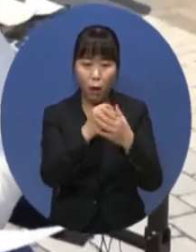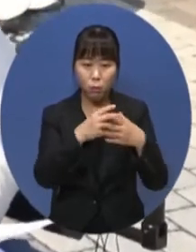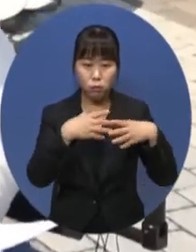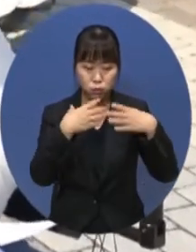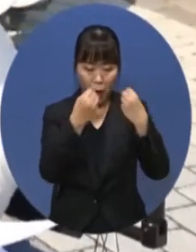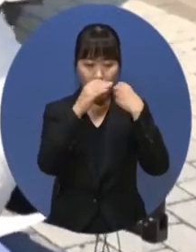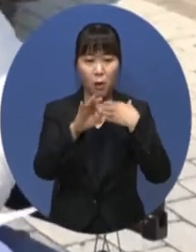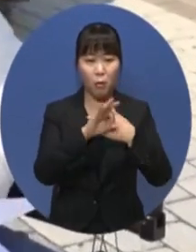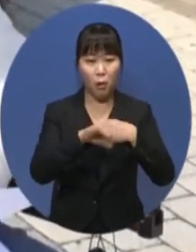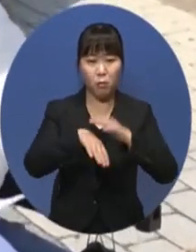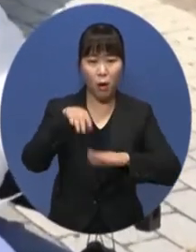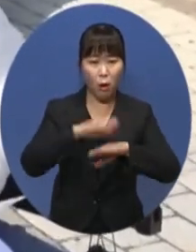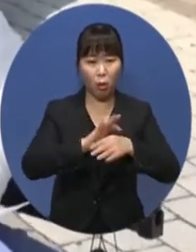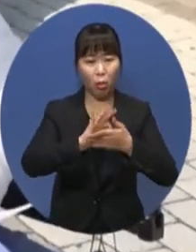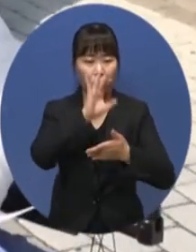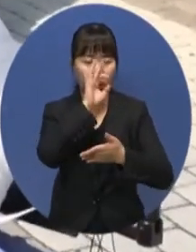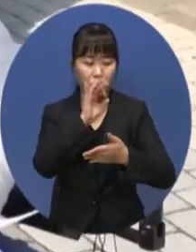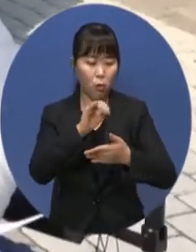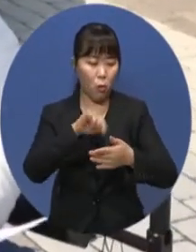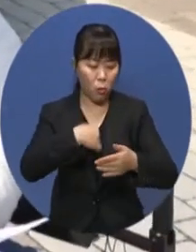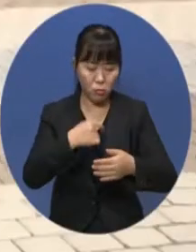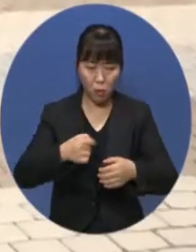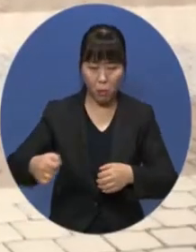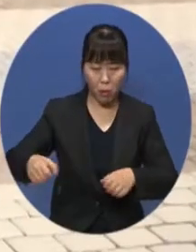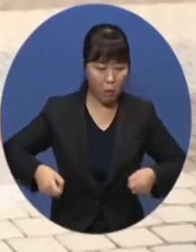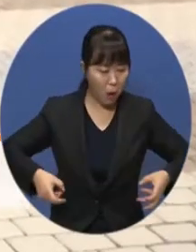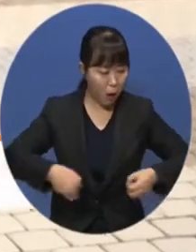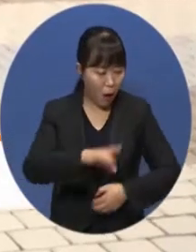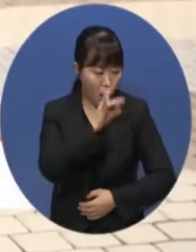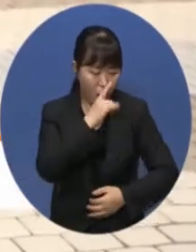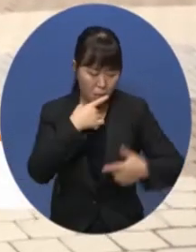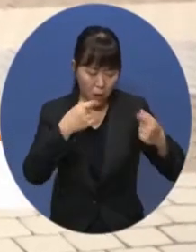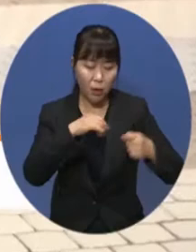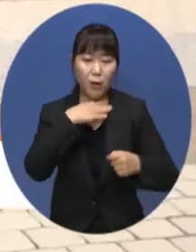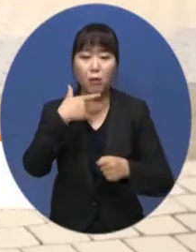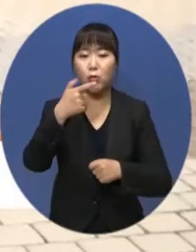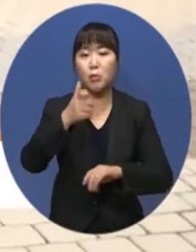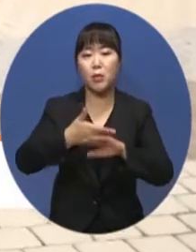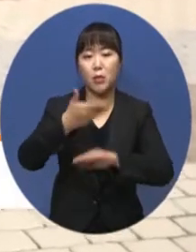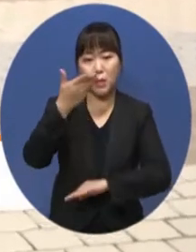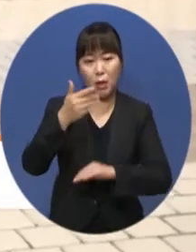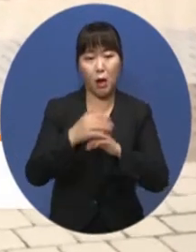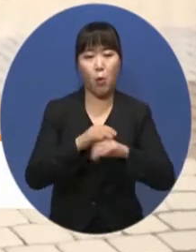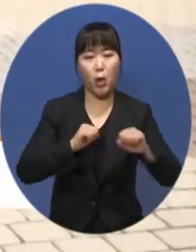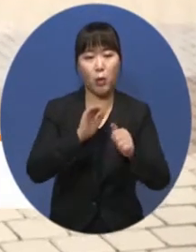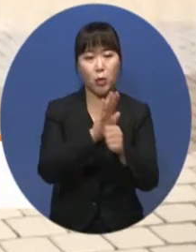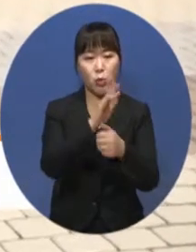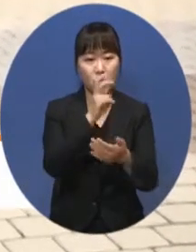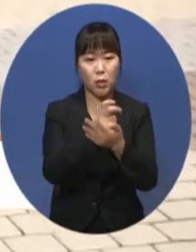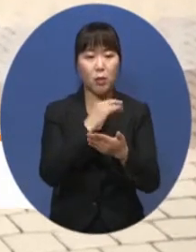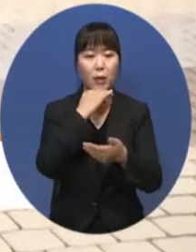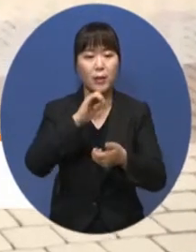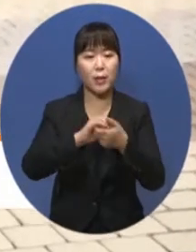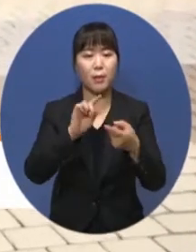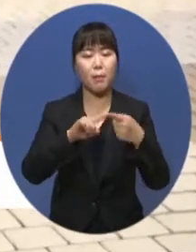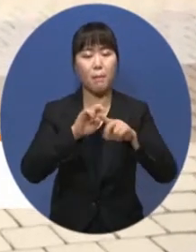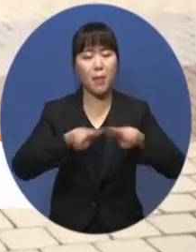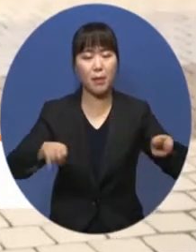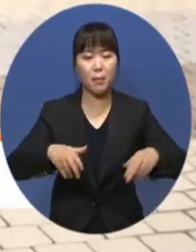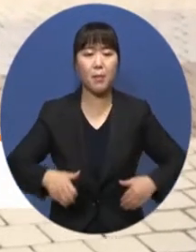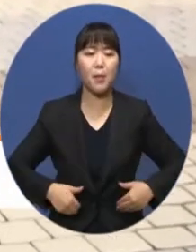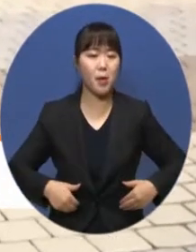못해 혼자서 휠체어를 탈 수도 없다며 만 65세 활동지원제도 나이 제한을 폐지해야